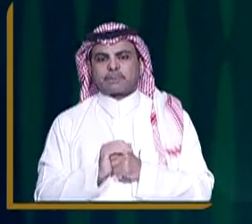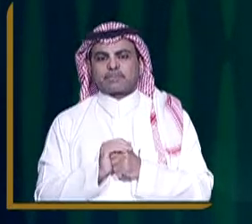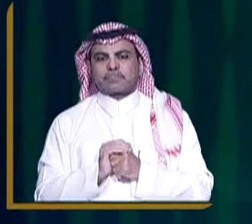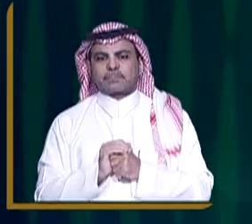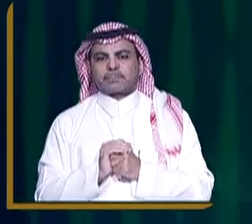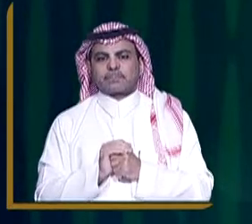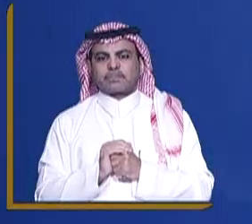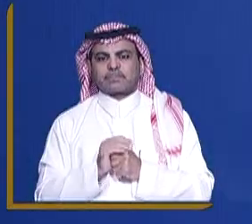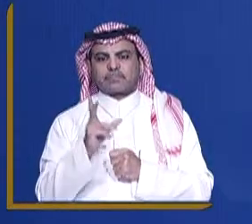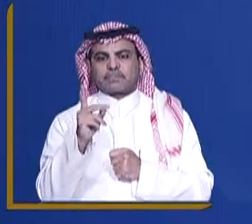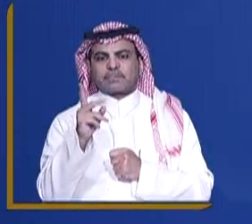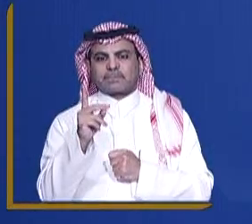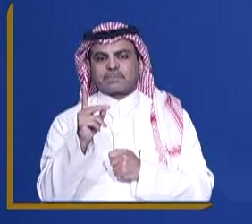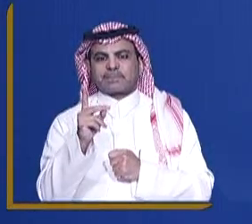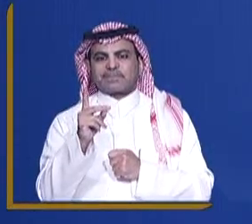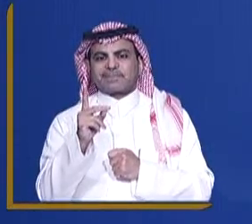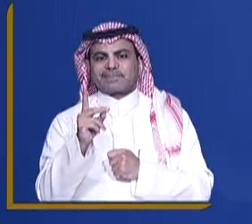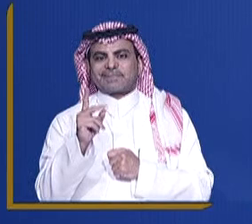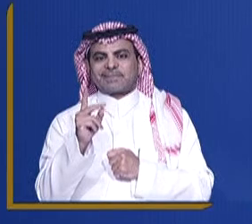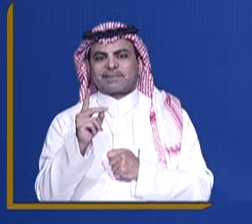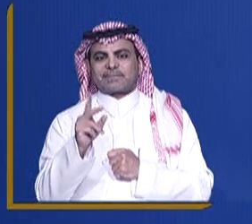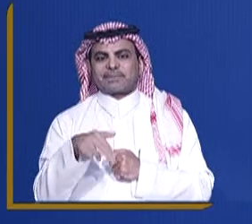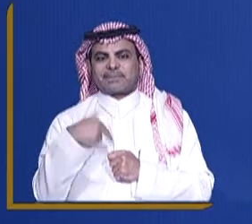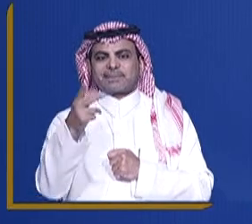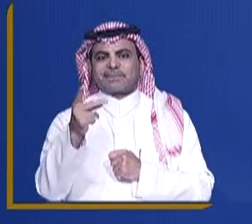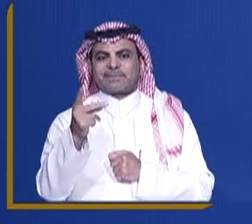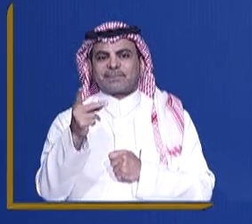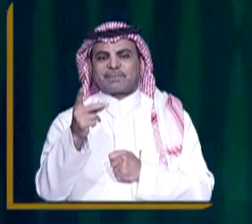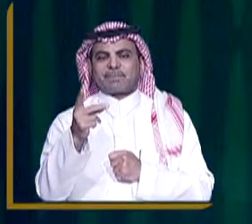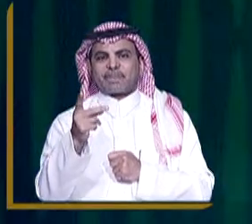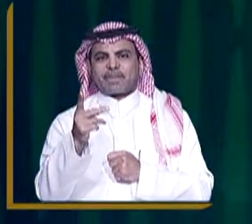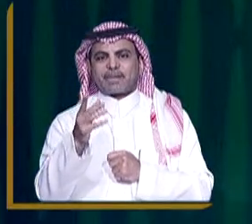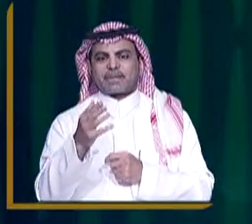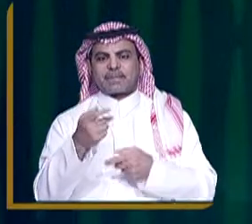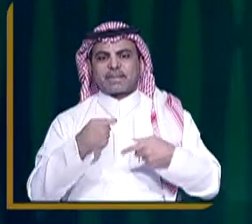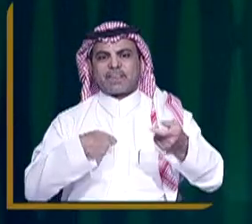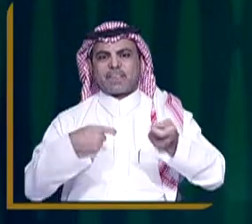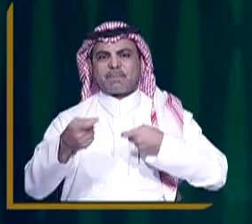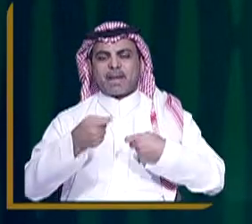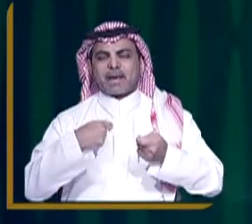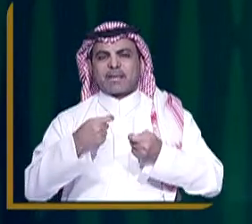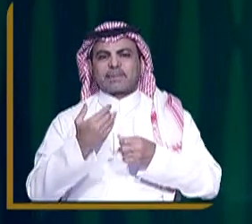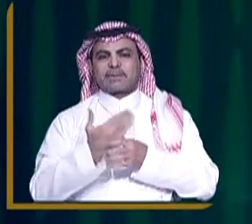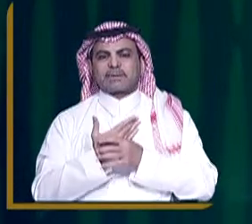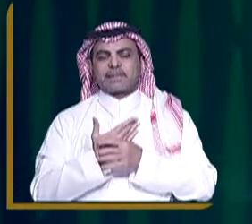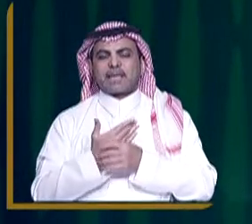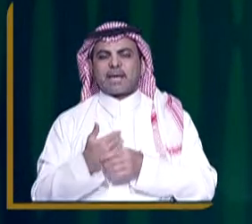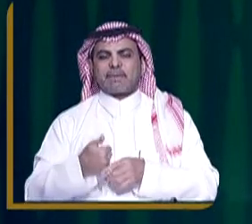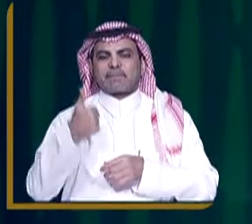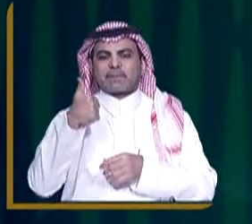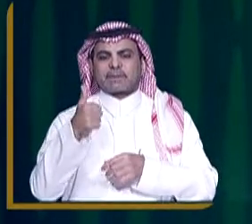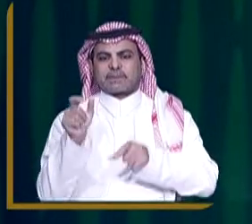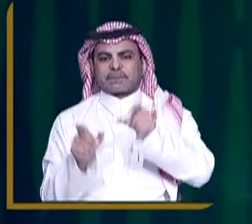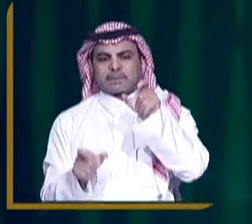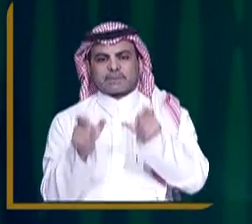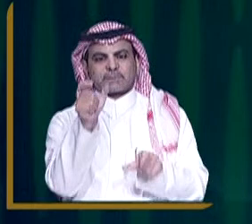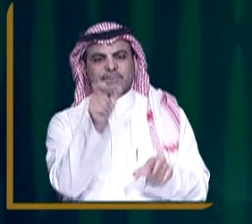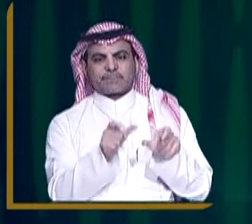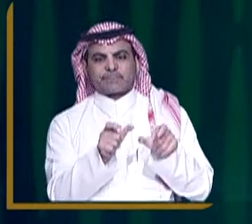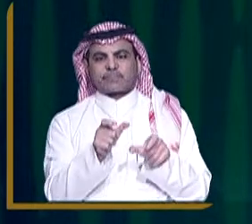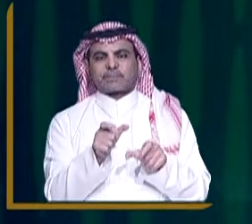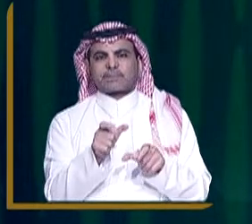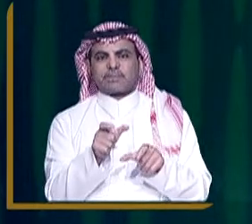في شق ثاني من سؤالك ولا بس خير، بس بالنسبة للاستثمار فضل. برنامج الاستثمار الأمثل للكوادر البشرية